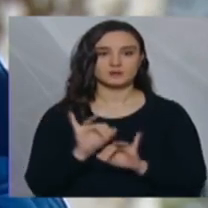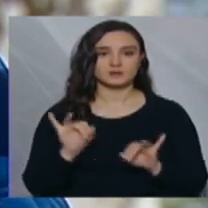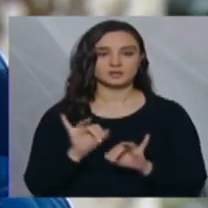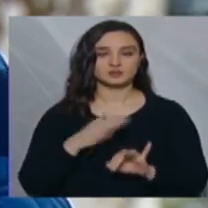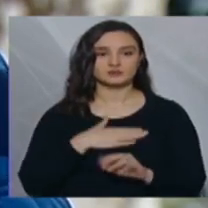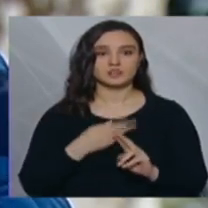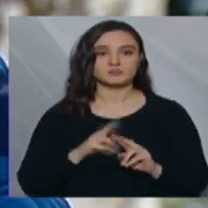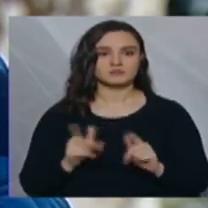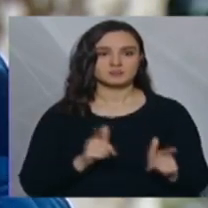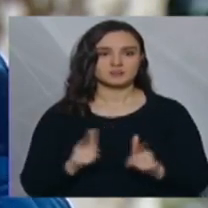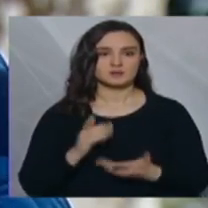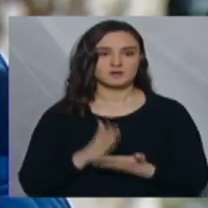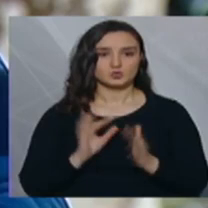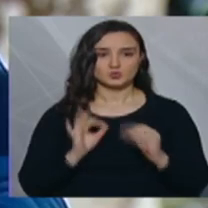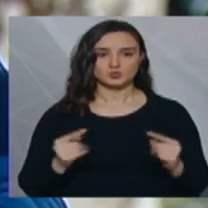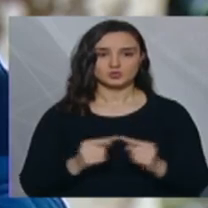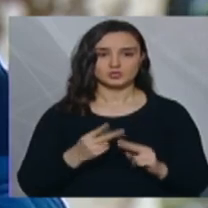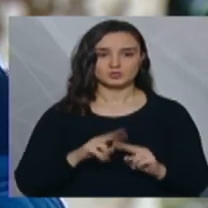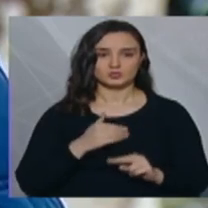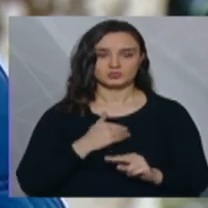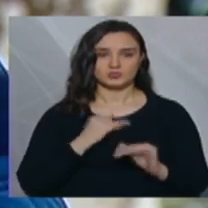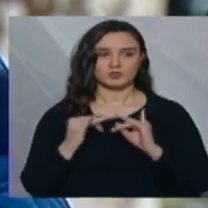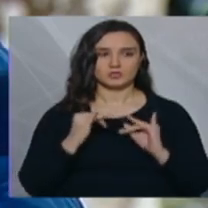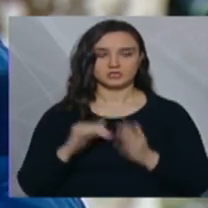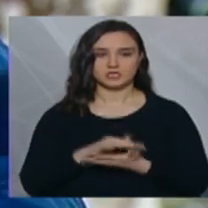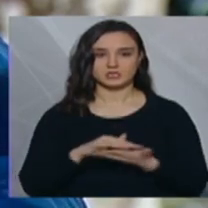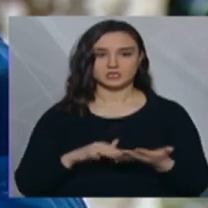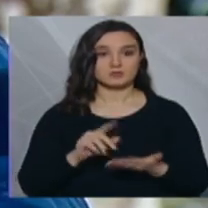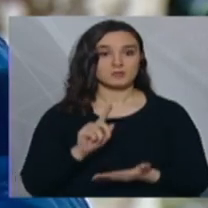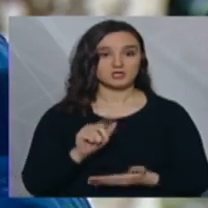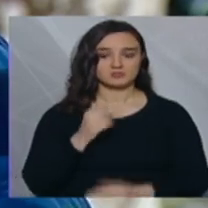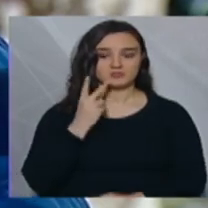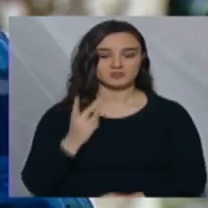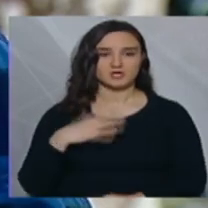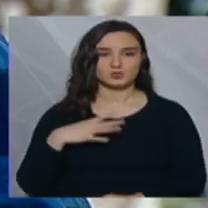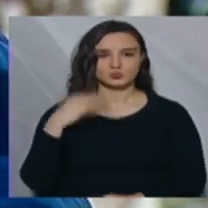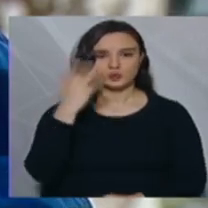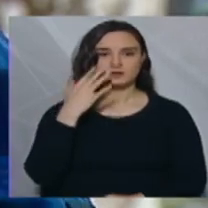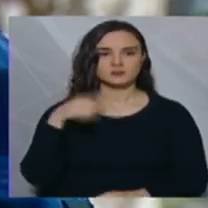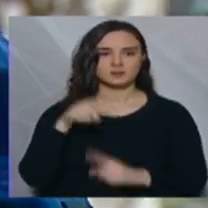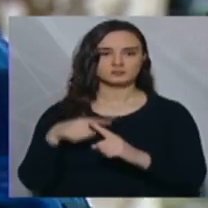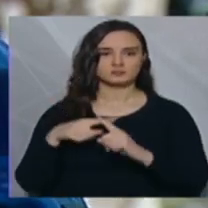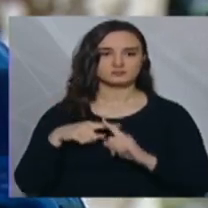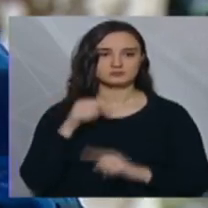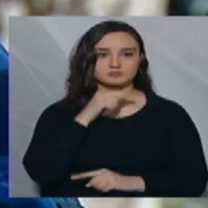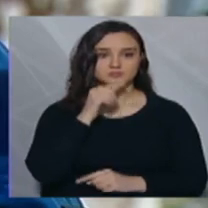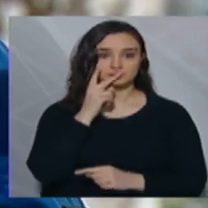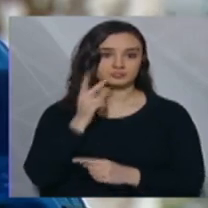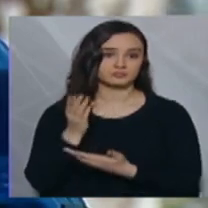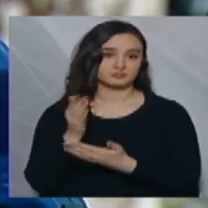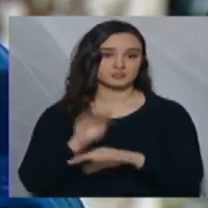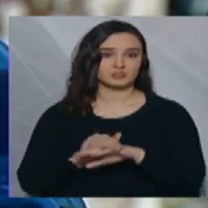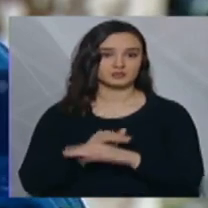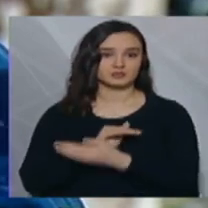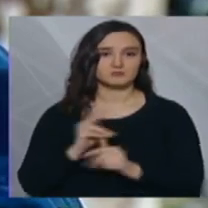ჩვენ ამისთვის მზად ვართ და ზუსტად ამიტომ გვინდა მოლაპარაკების გაგრძელება. მაგრამ როგორც ხედავთ, ქართული ოცნება არ მოდის ამ მოლაპარაკებებზე. ხომ ფაქტია,